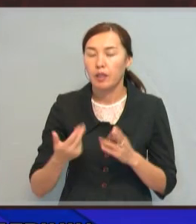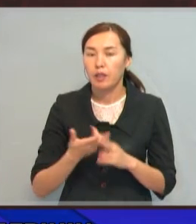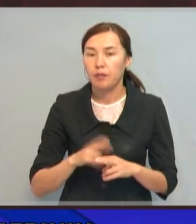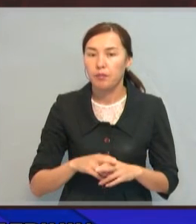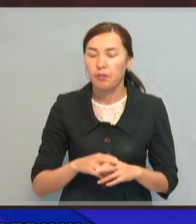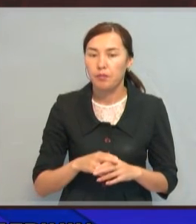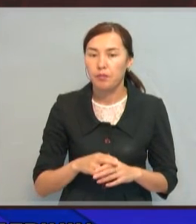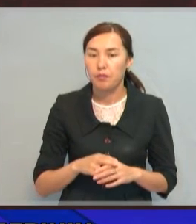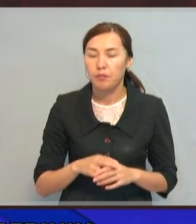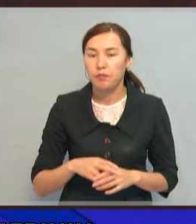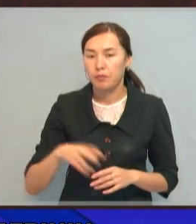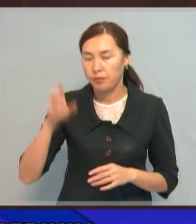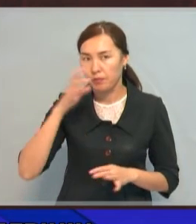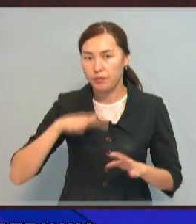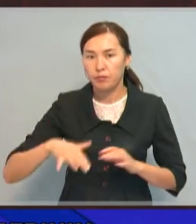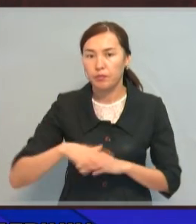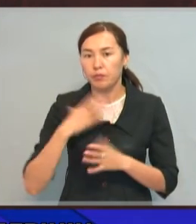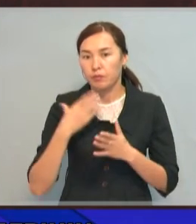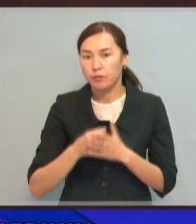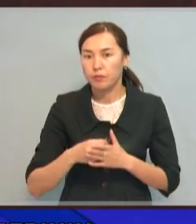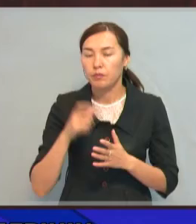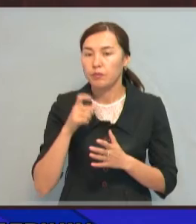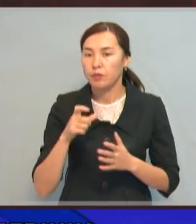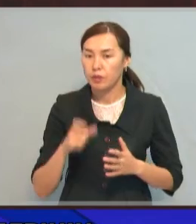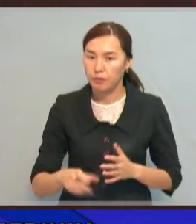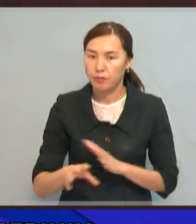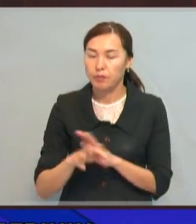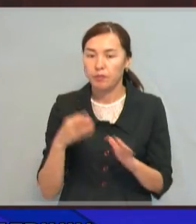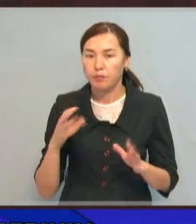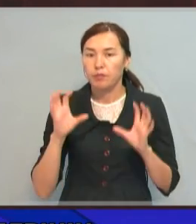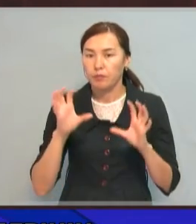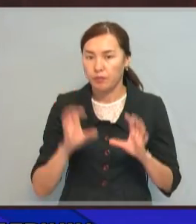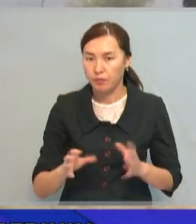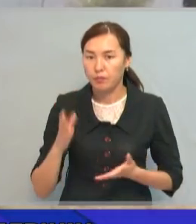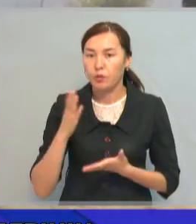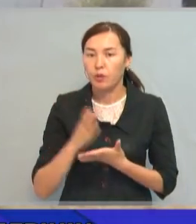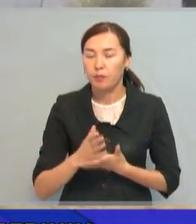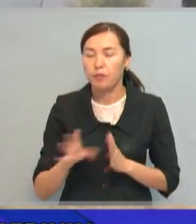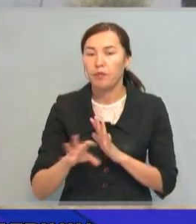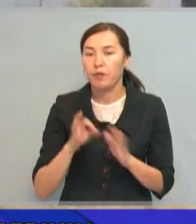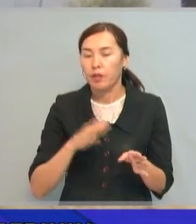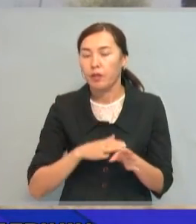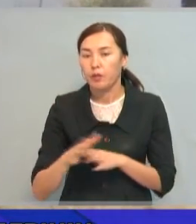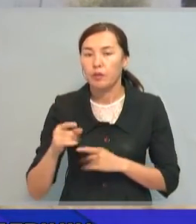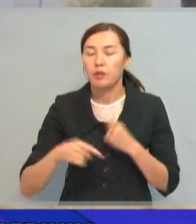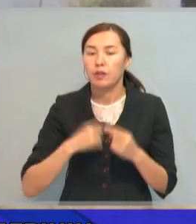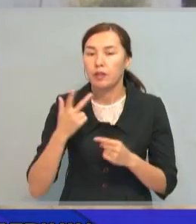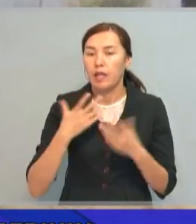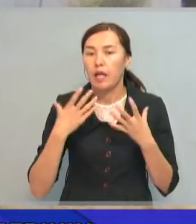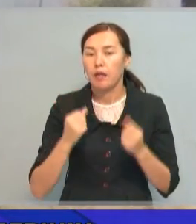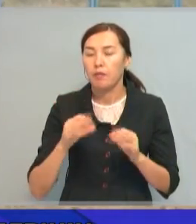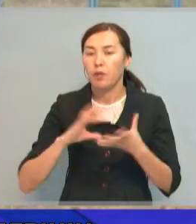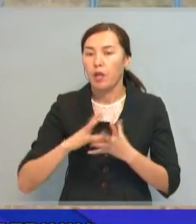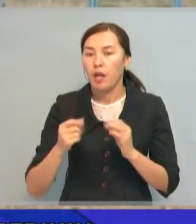Өйткені ел өзінің азаматтарын сайлауға құқығы бар. Сайлау өткізілгеннен кейінгі 3 күн